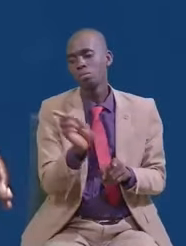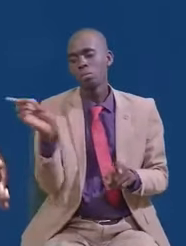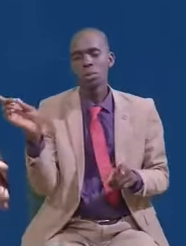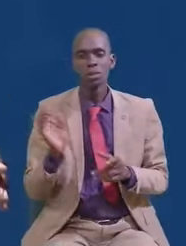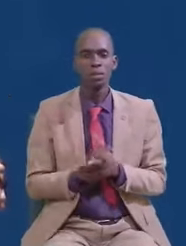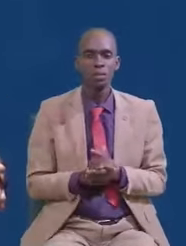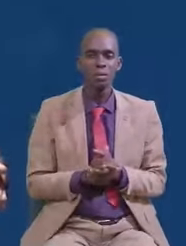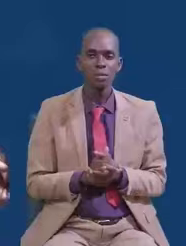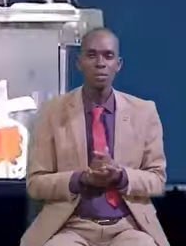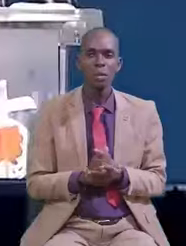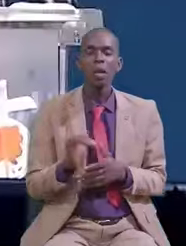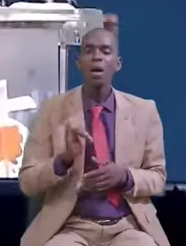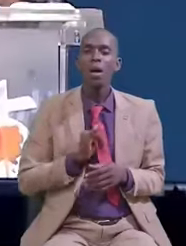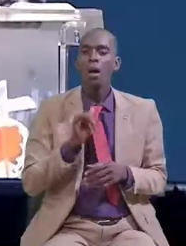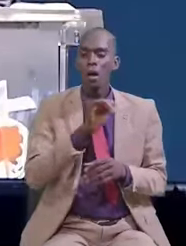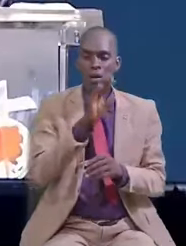sont égarés.